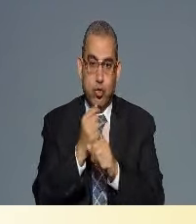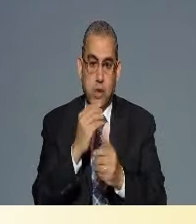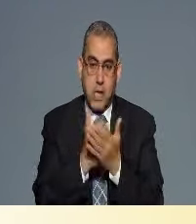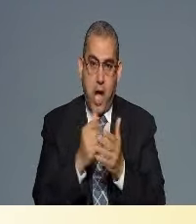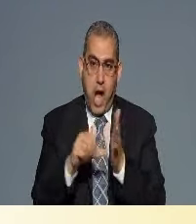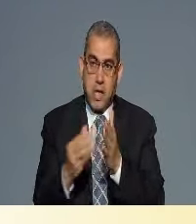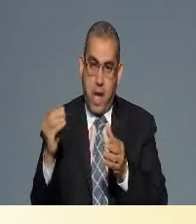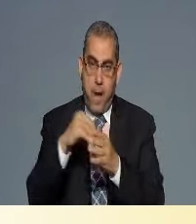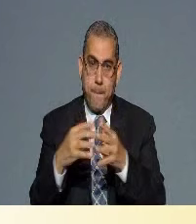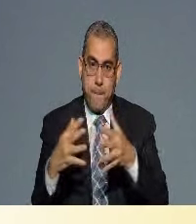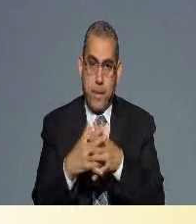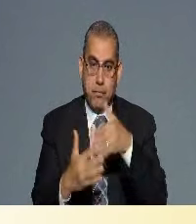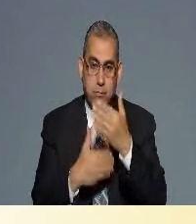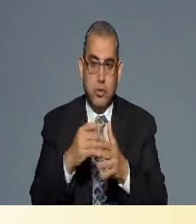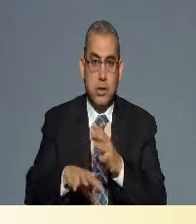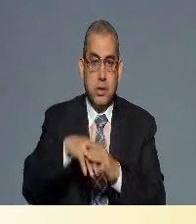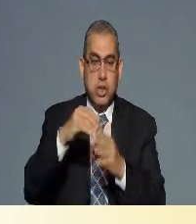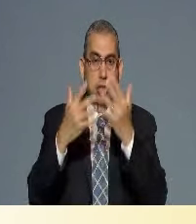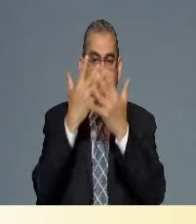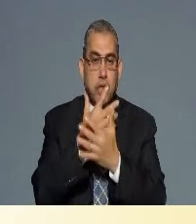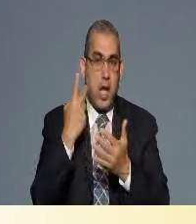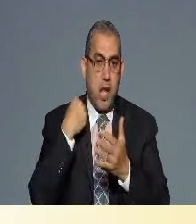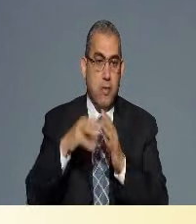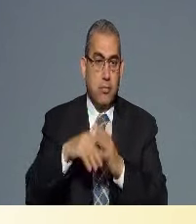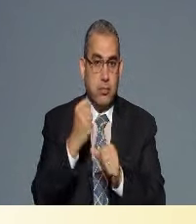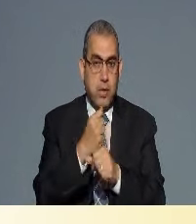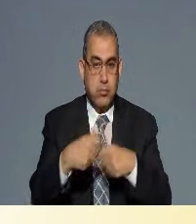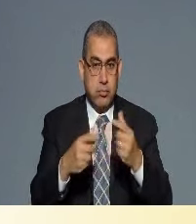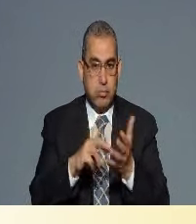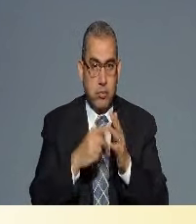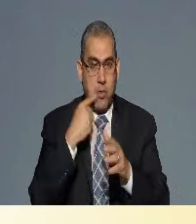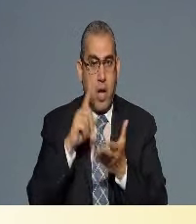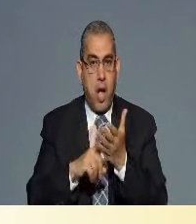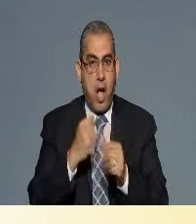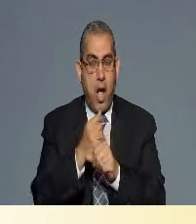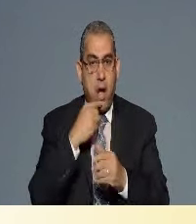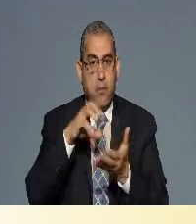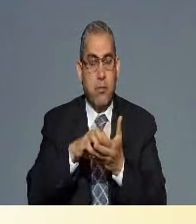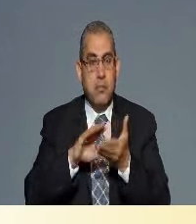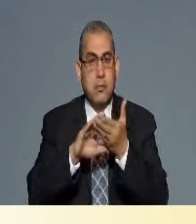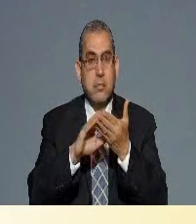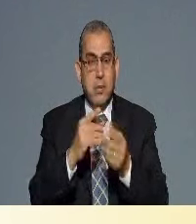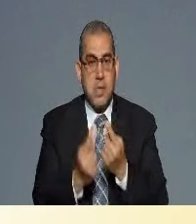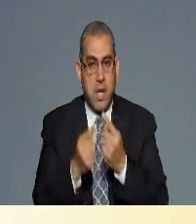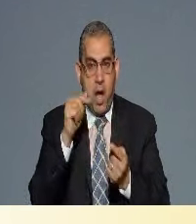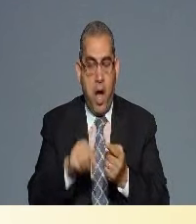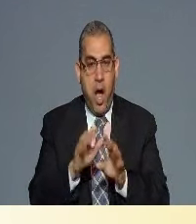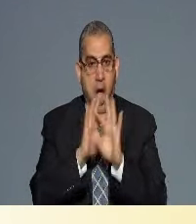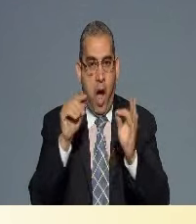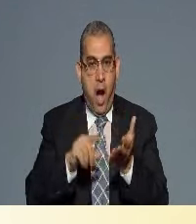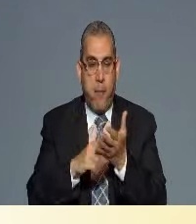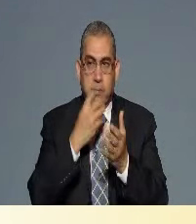الخاص، تأسيس عدد من الشركات في مجال الميكنة الزراعية. وإحنا سيادتك مجال الخدمات الزراعية هو مجال هيبقى مجال ضخم كبير